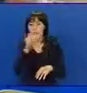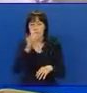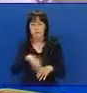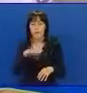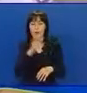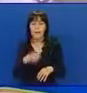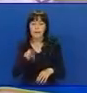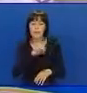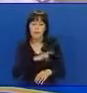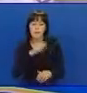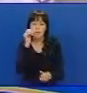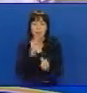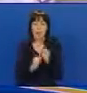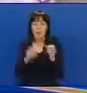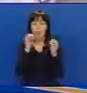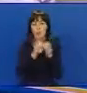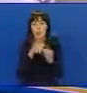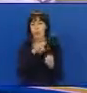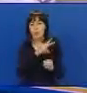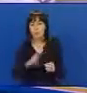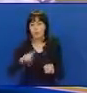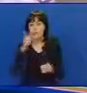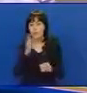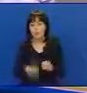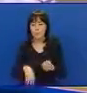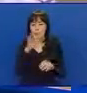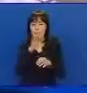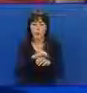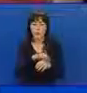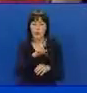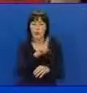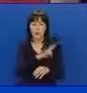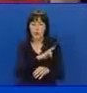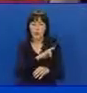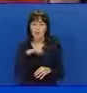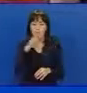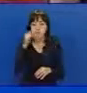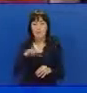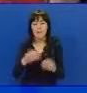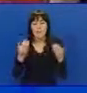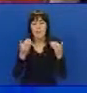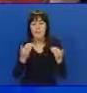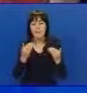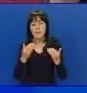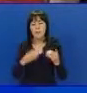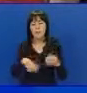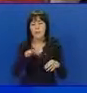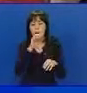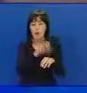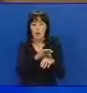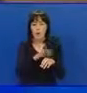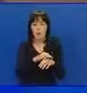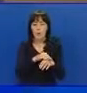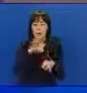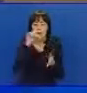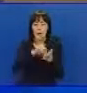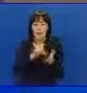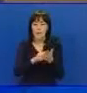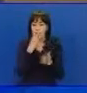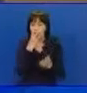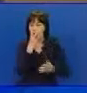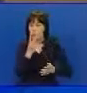Бұл әрбір 10 минутта бір адам осы кеселден көз жұмады деген сөз. Ал біздің өңірдегі құтыру дерегіне қатысты